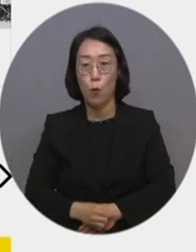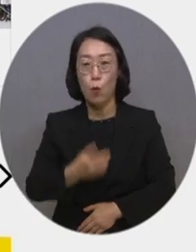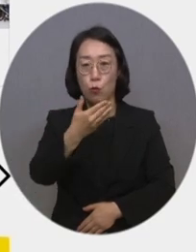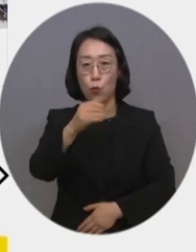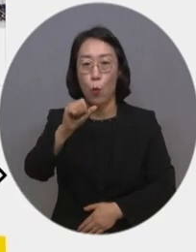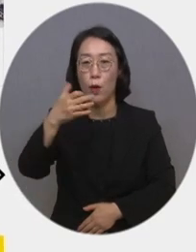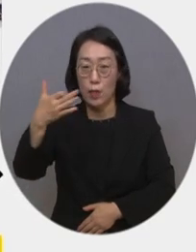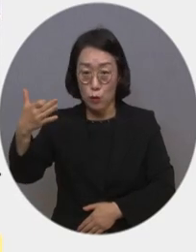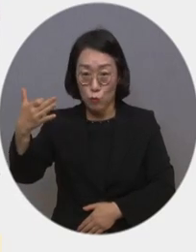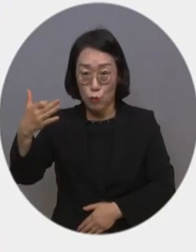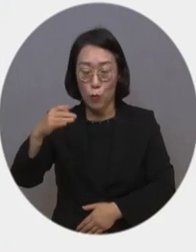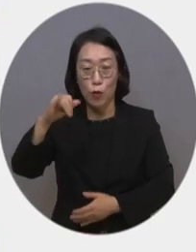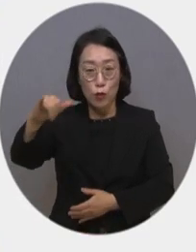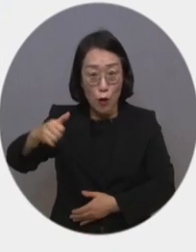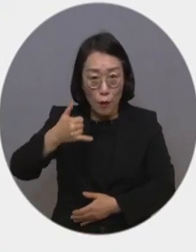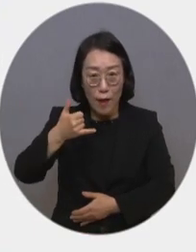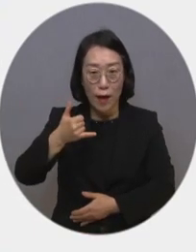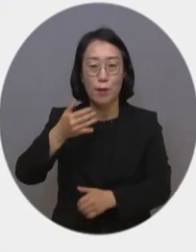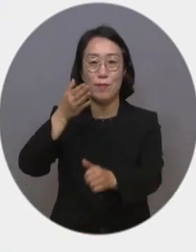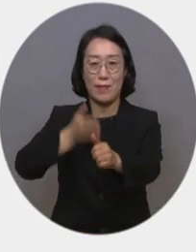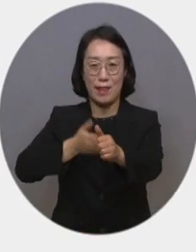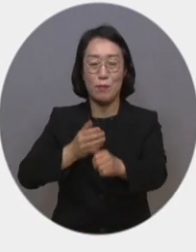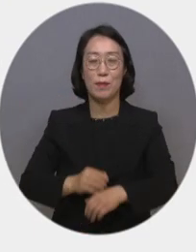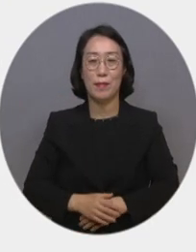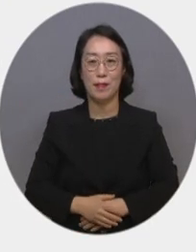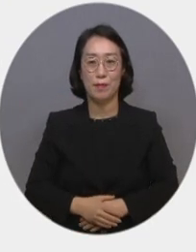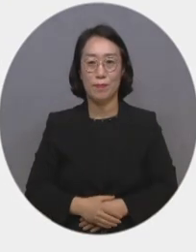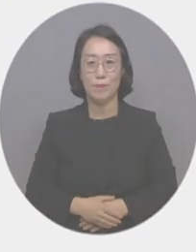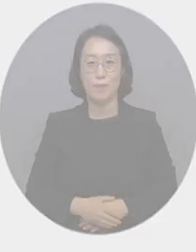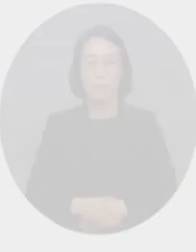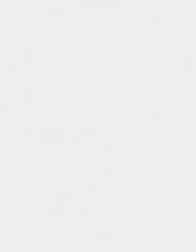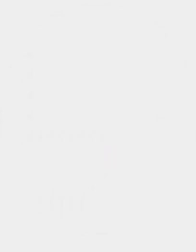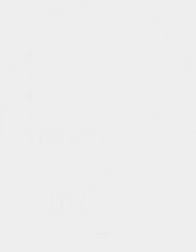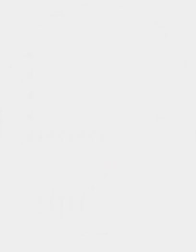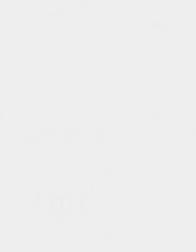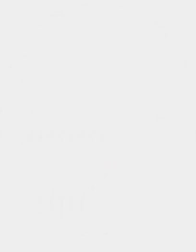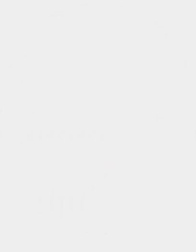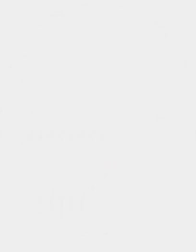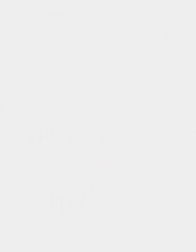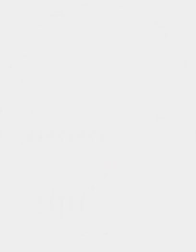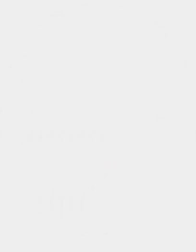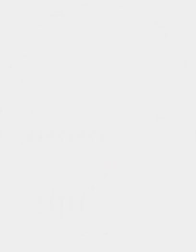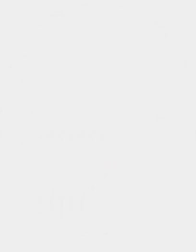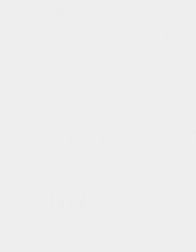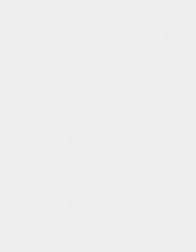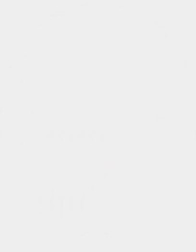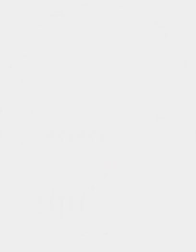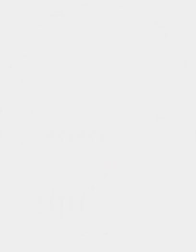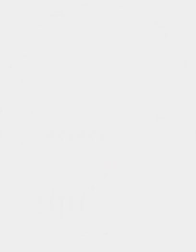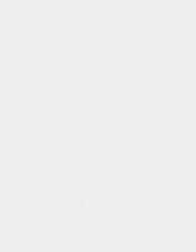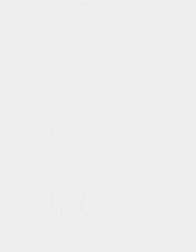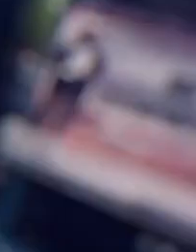전화번호 02-2655-9519로 많은 제보 바랍니다.